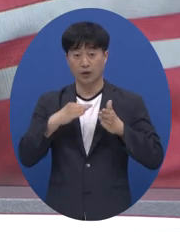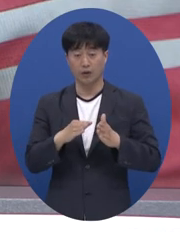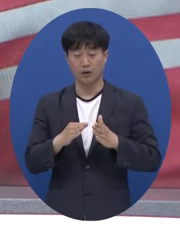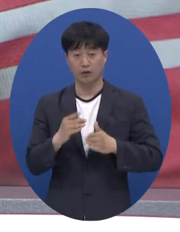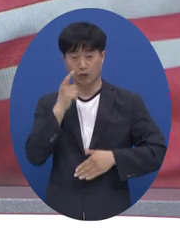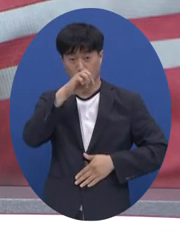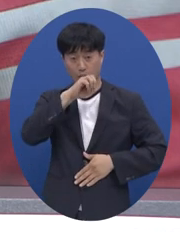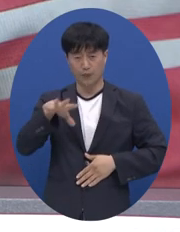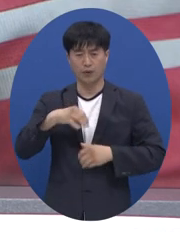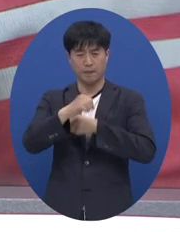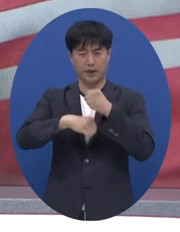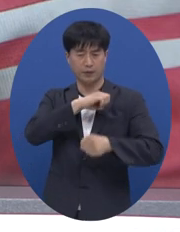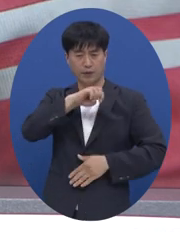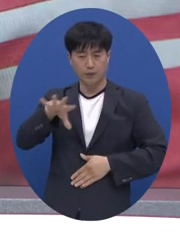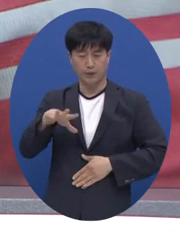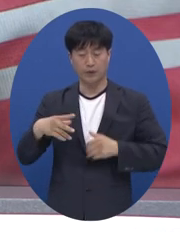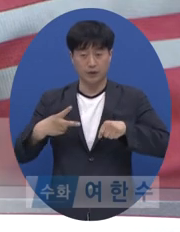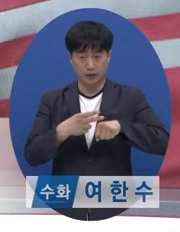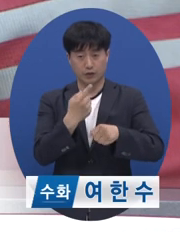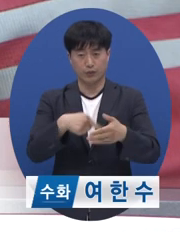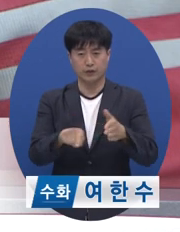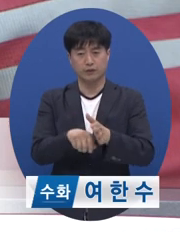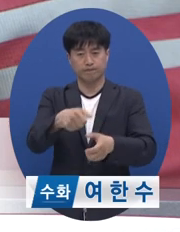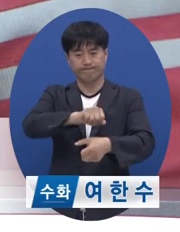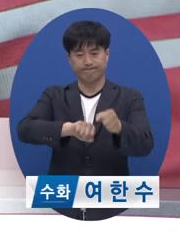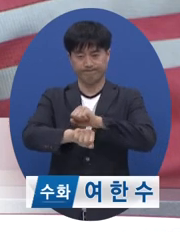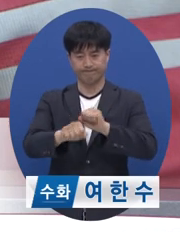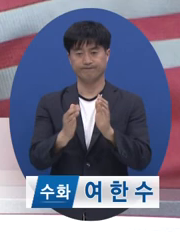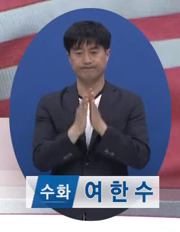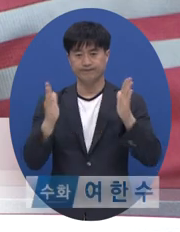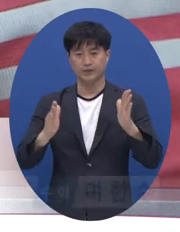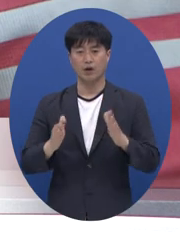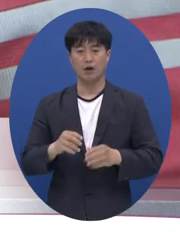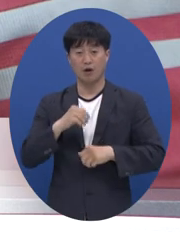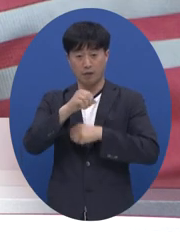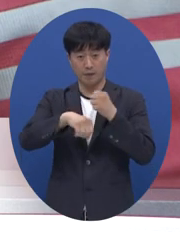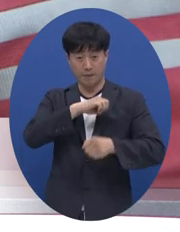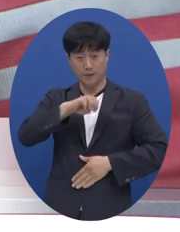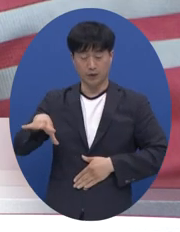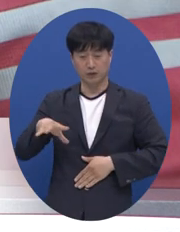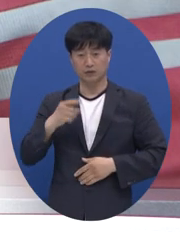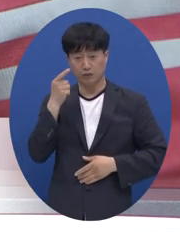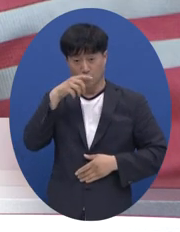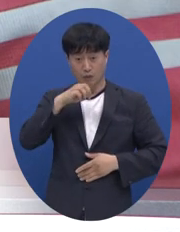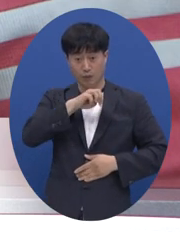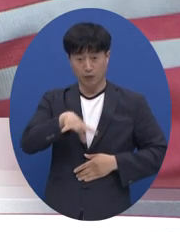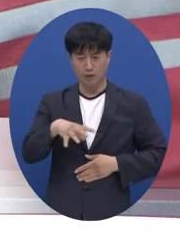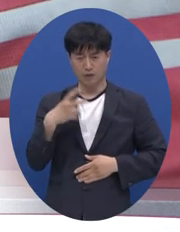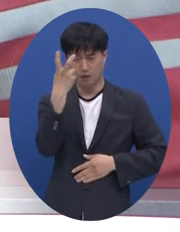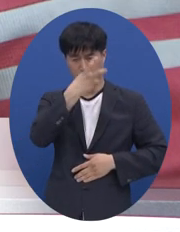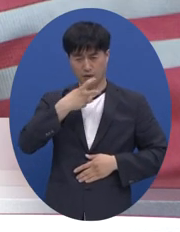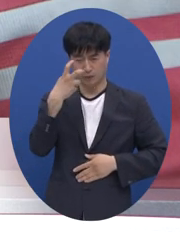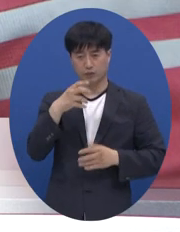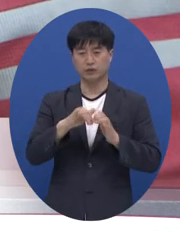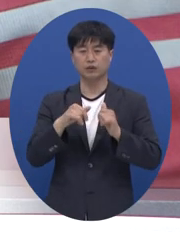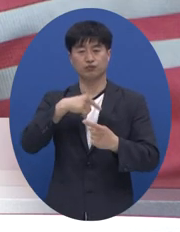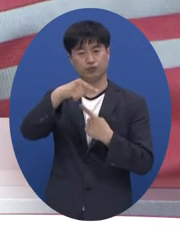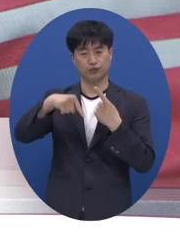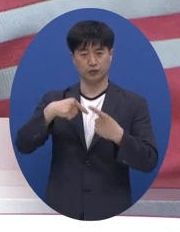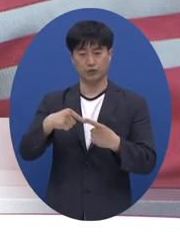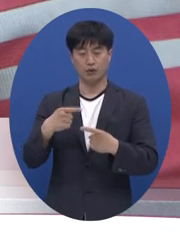경기도가 쓰레기 무단 투기를 뿌리 뽑기 위해 팔을 걷어붙였습니다. 무단 투기된 쓰레기를 단속하는 감시원을